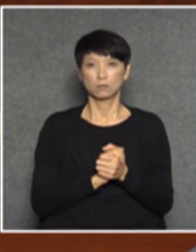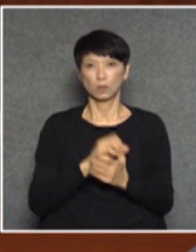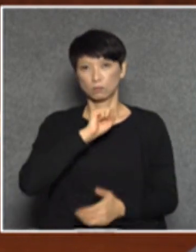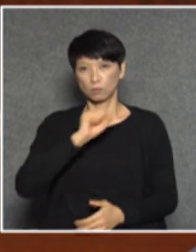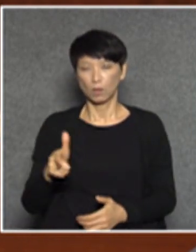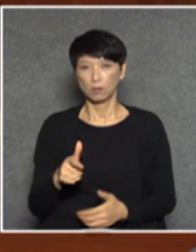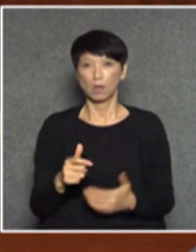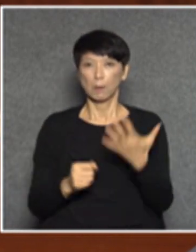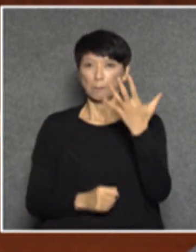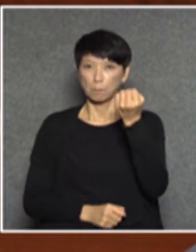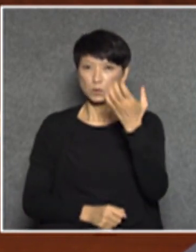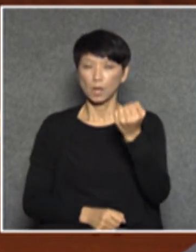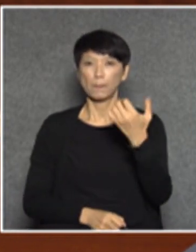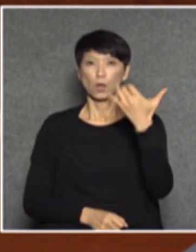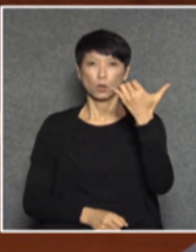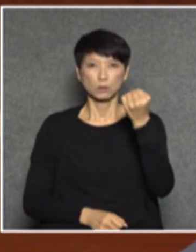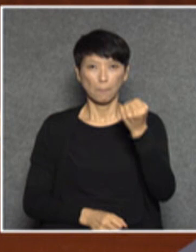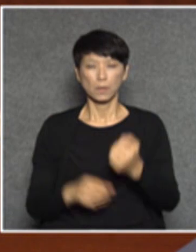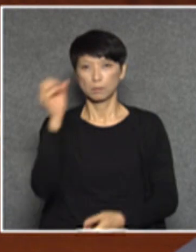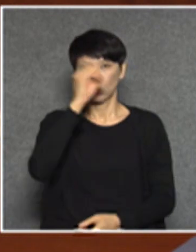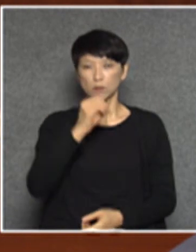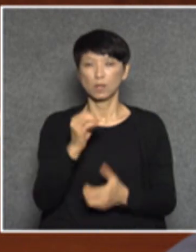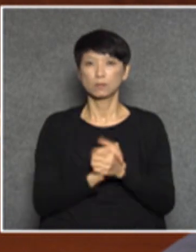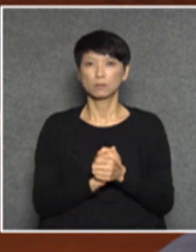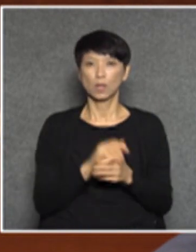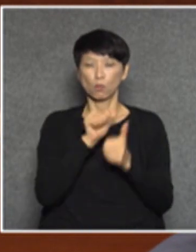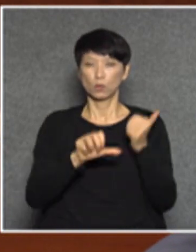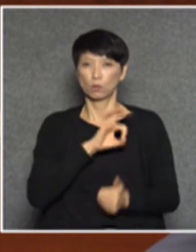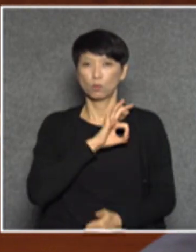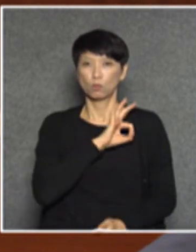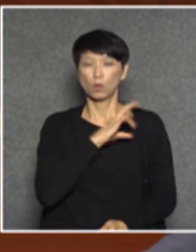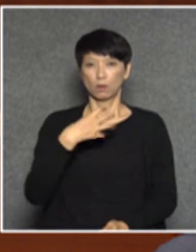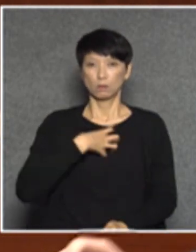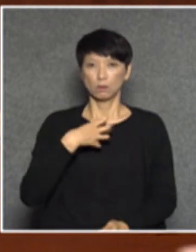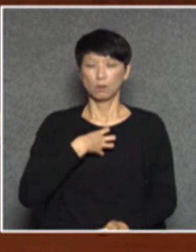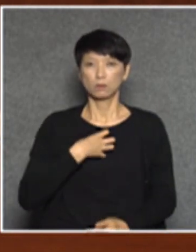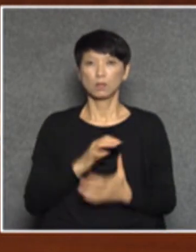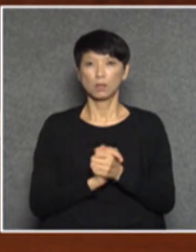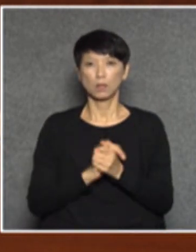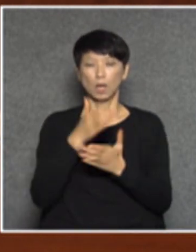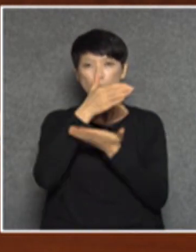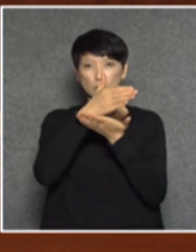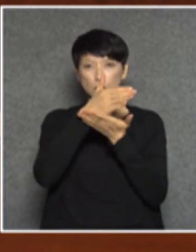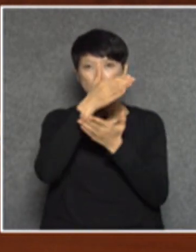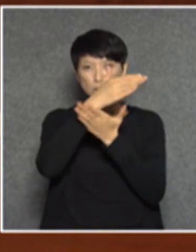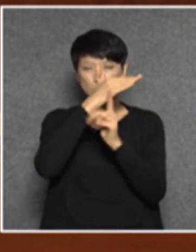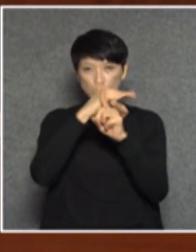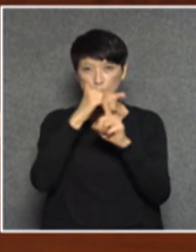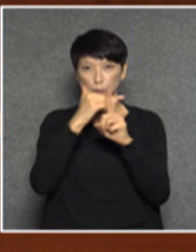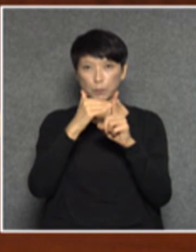的，委員會認為在半日制幼稚園服務以外的服務開支應該